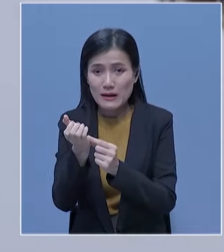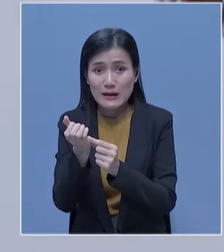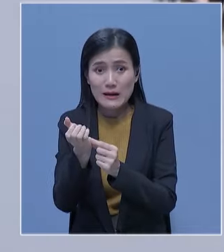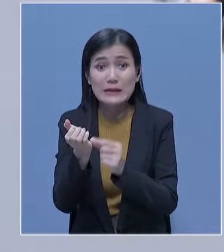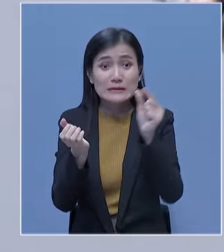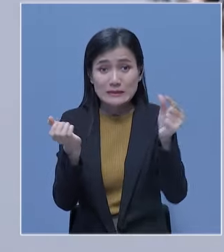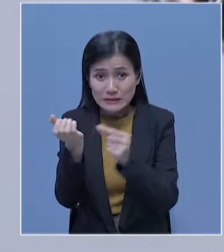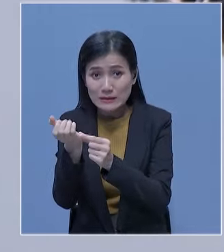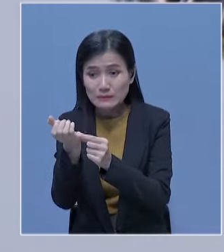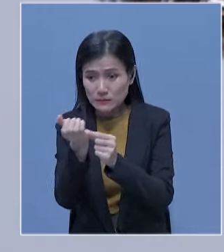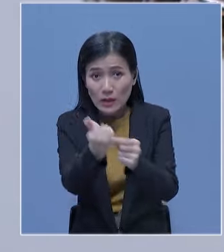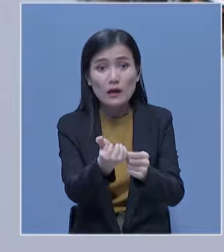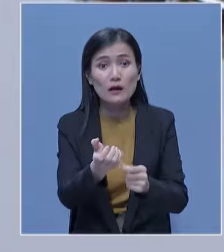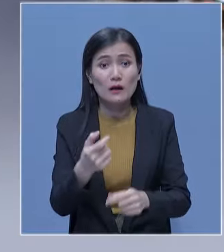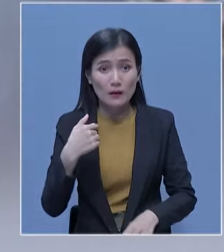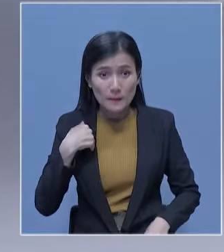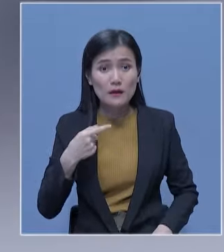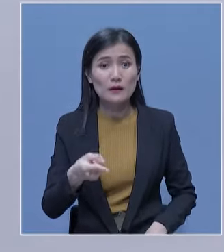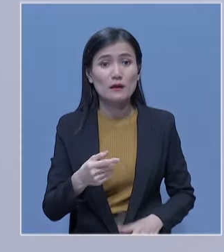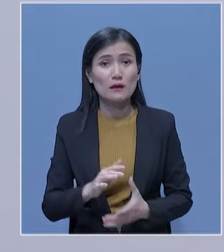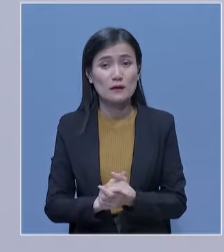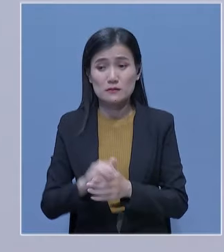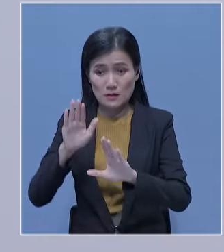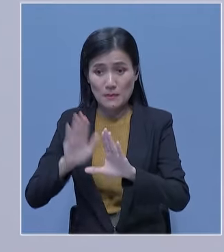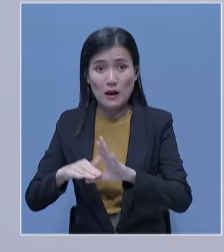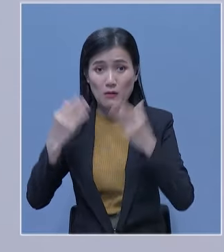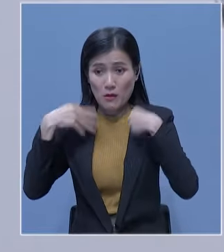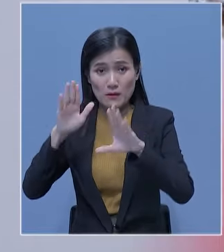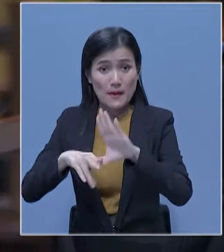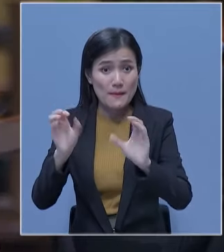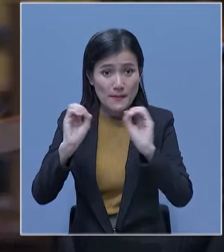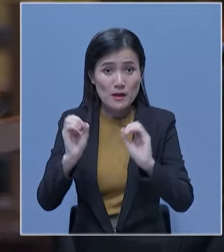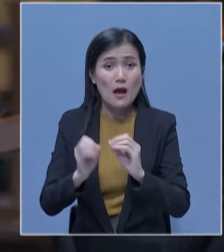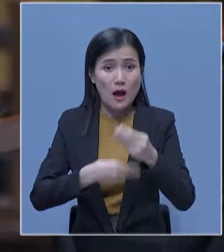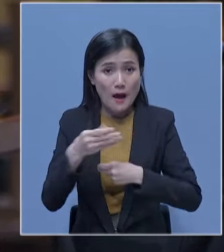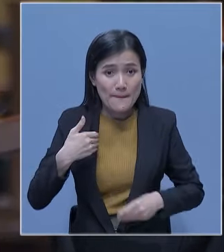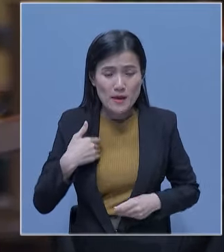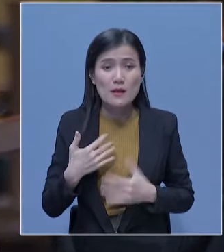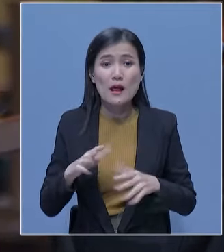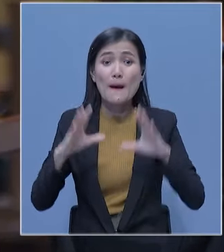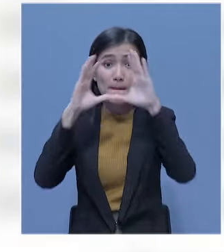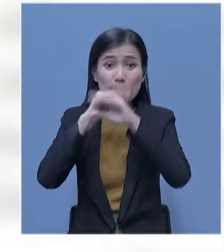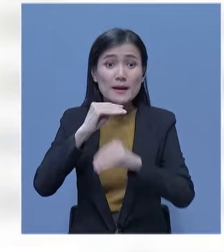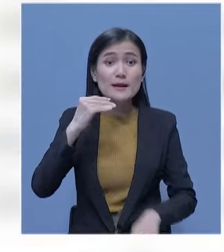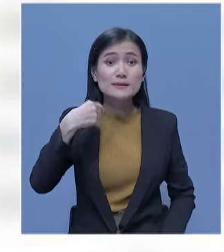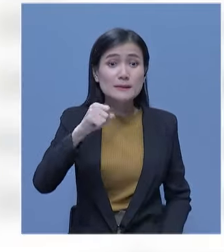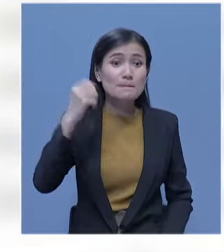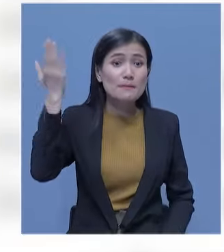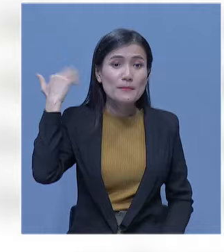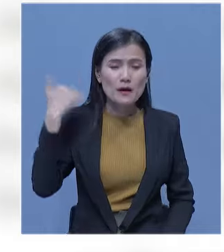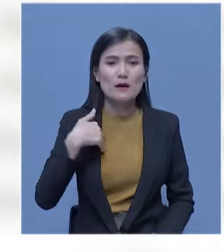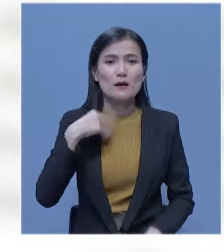แบบนี้เนี่ยหลายคนก็สะท้อนกันนะครับ ค่ะจนกระทั่งเมื่อคืนนี้นะชักประมาณเกือบจะสี่ทุ่มทางกสทช.ออก